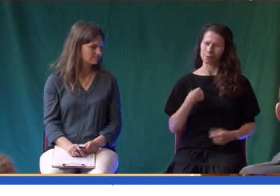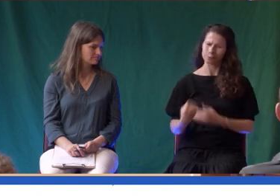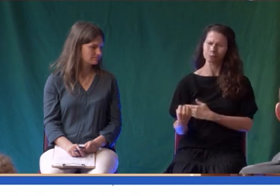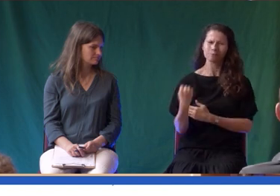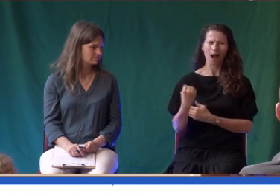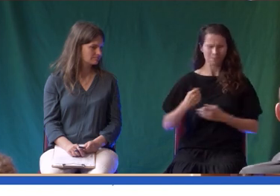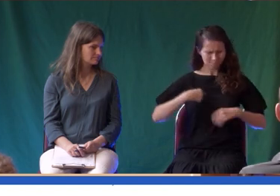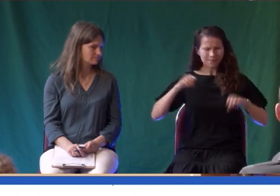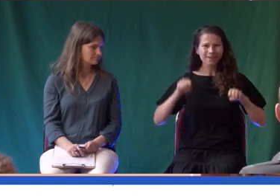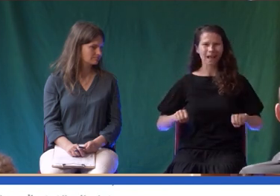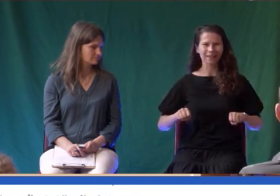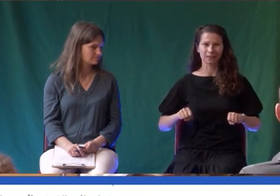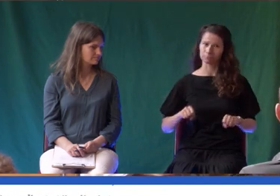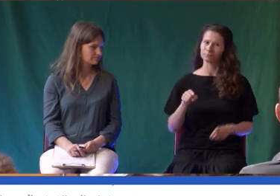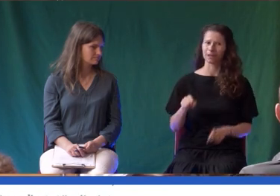ist